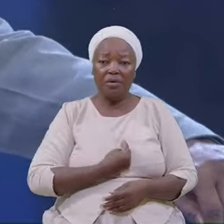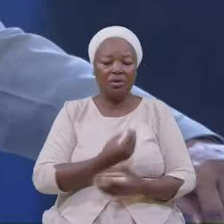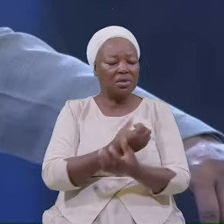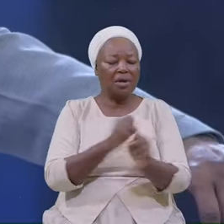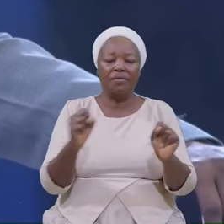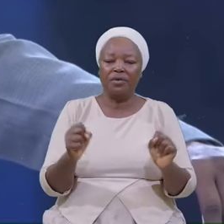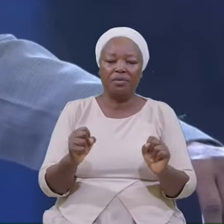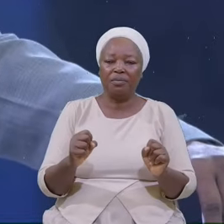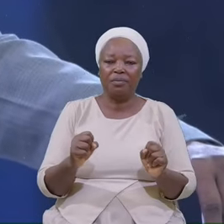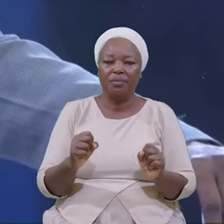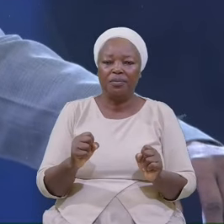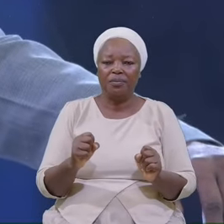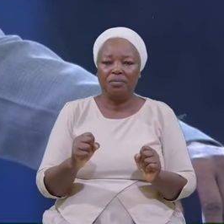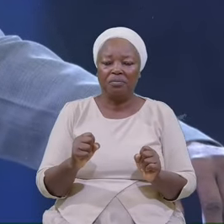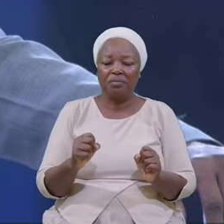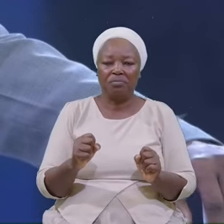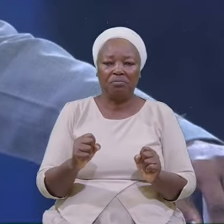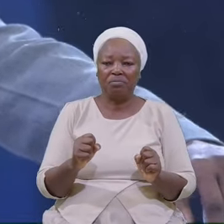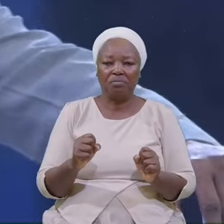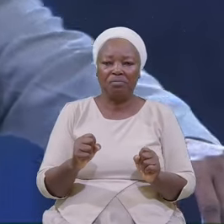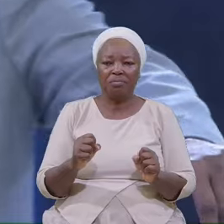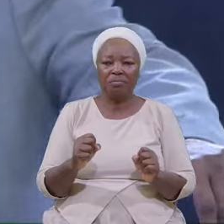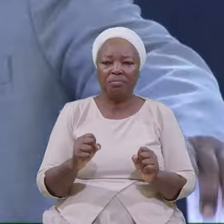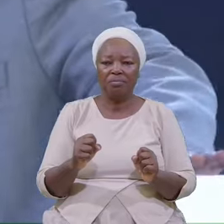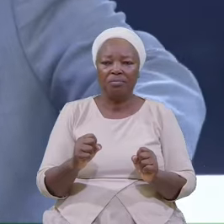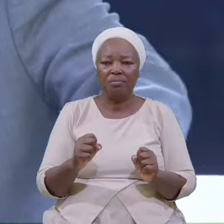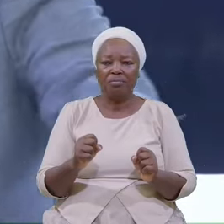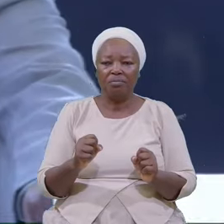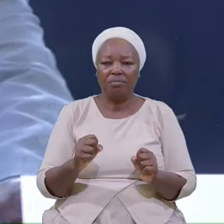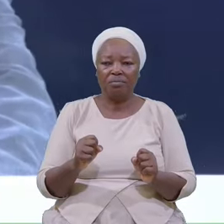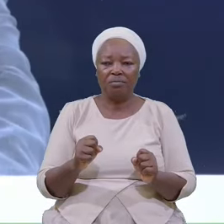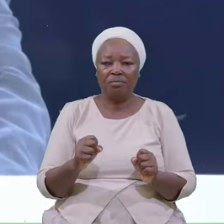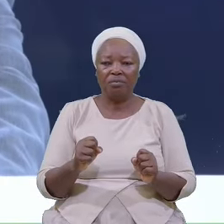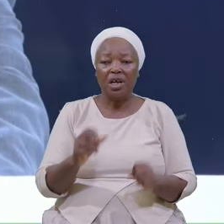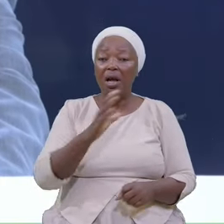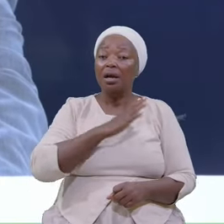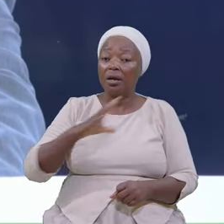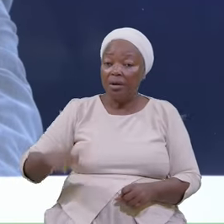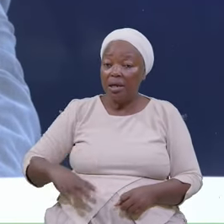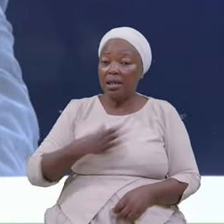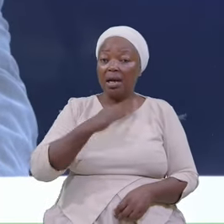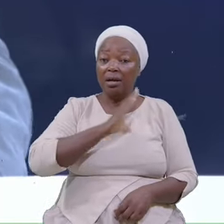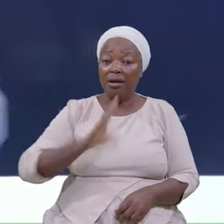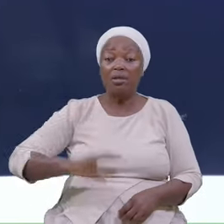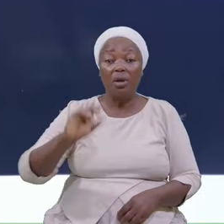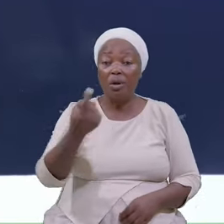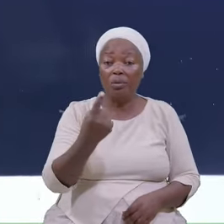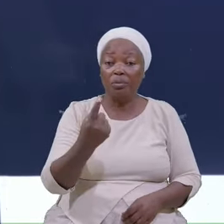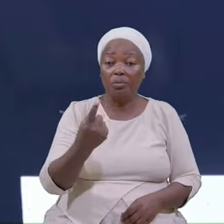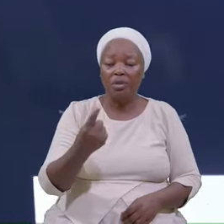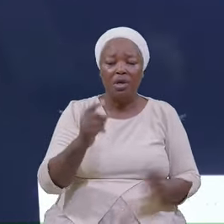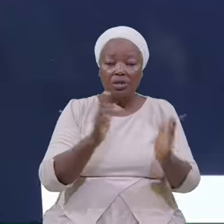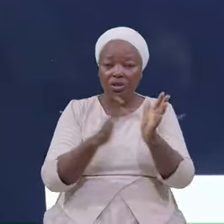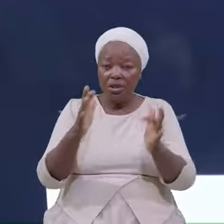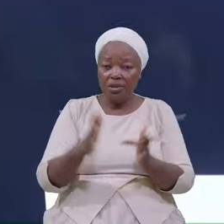salvation. Point d'autre nom, point d'autre personne, point d'autre humain qui puisse nous offrir le Christ salut. And Christ alone. Christ tout seul.